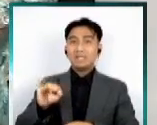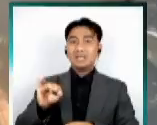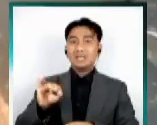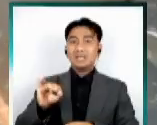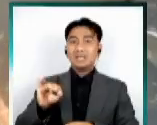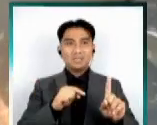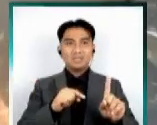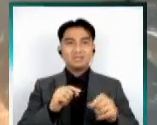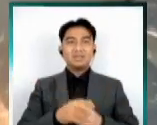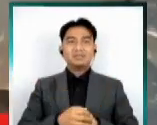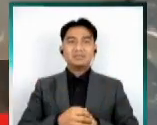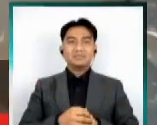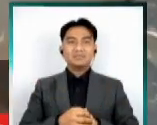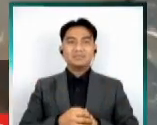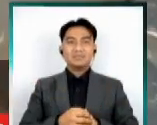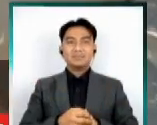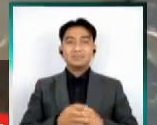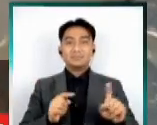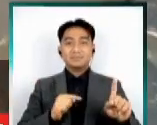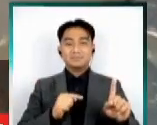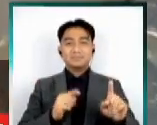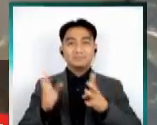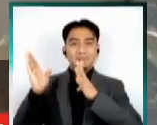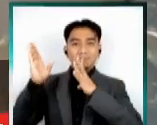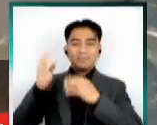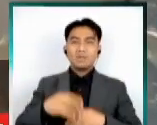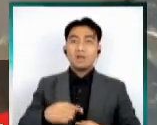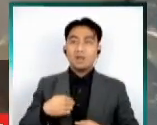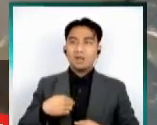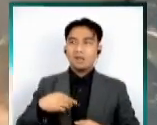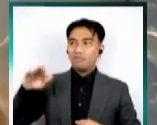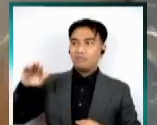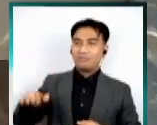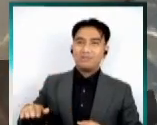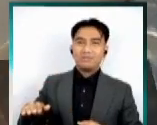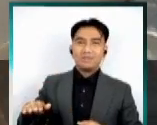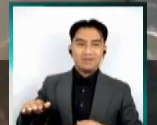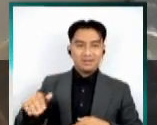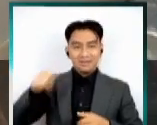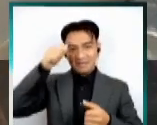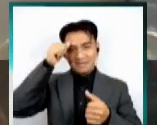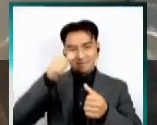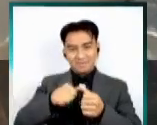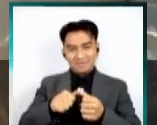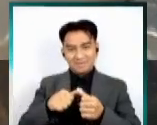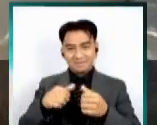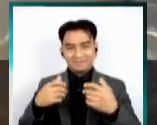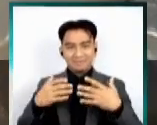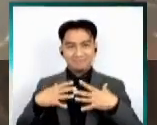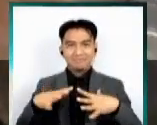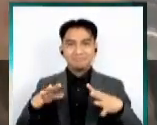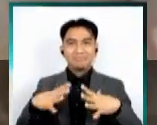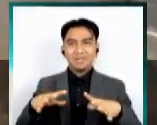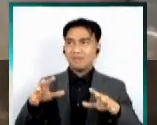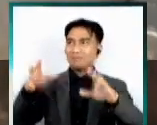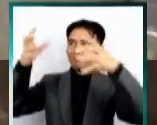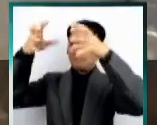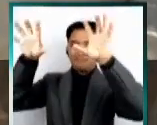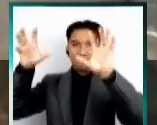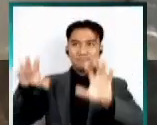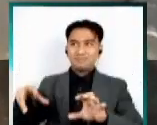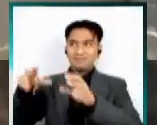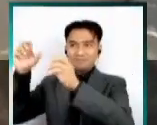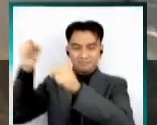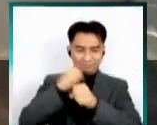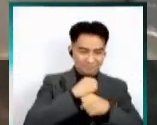When I was younger, I remember making a dress out of curtain, and my dad gets furious